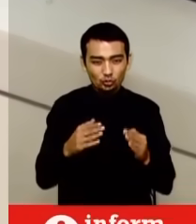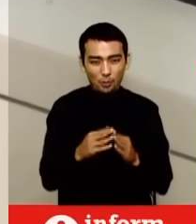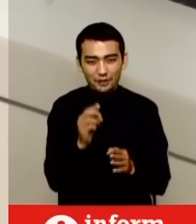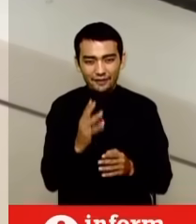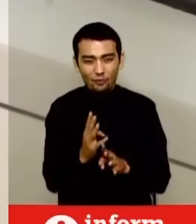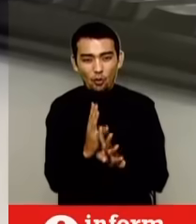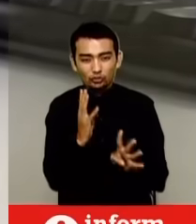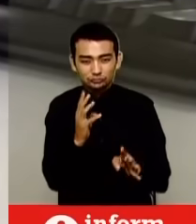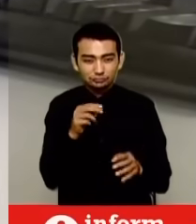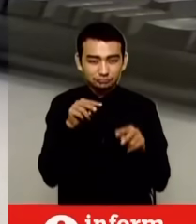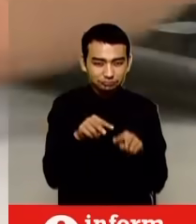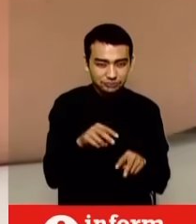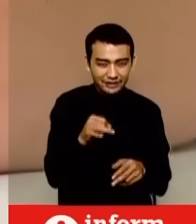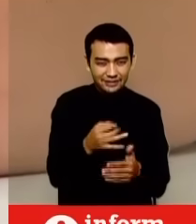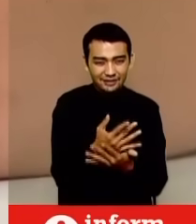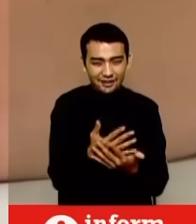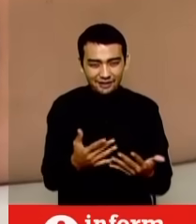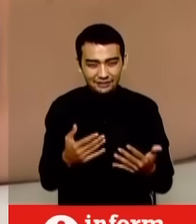кезегіңізді бағалап, түрлі